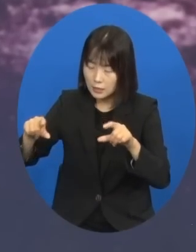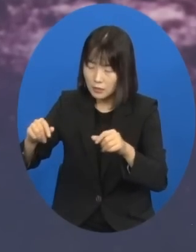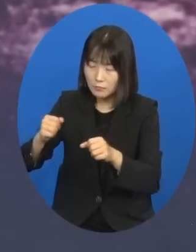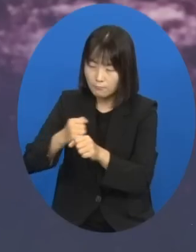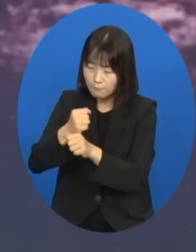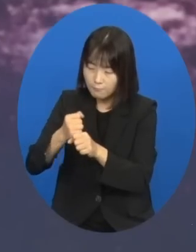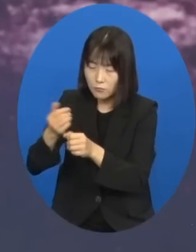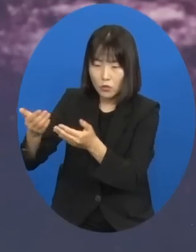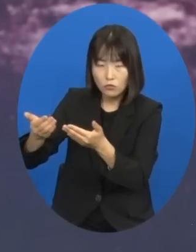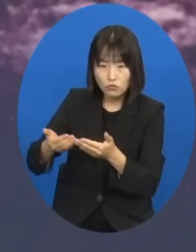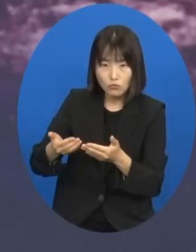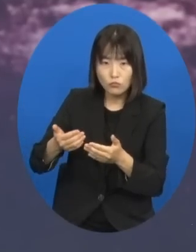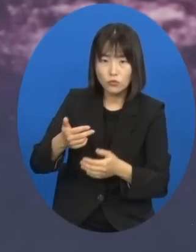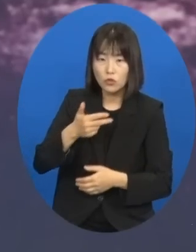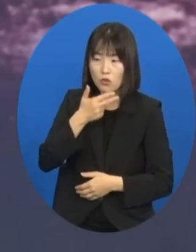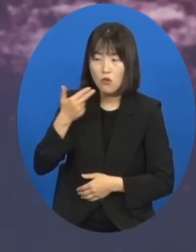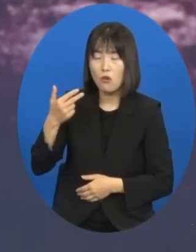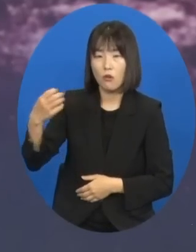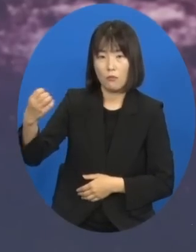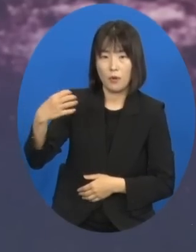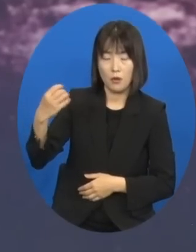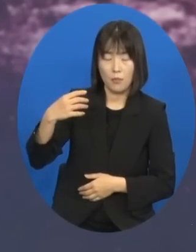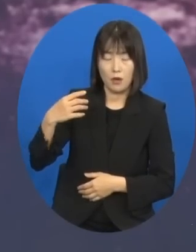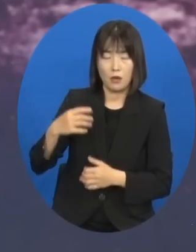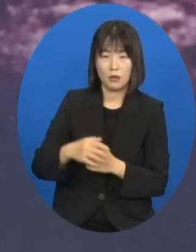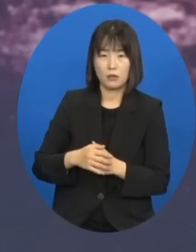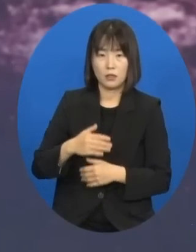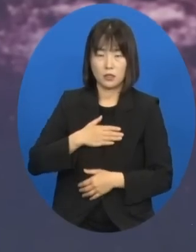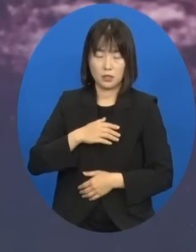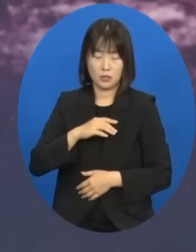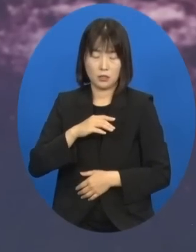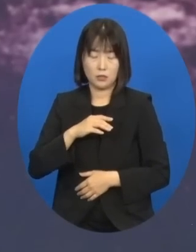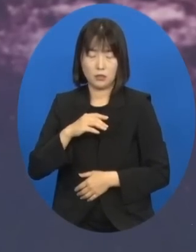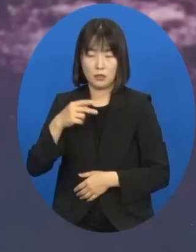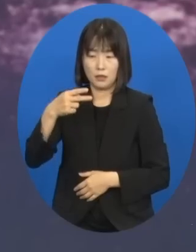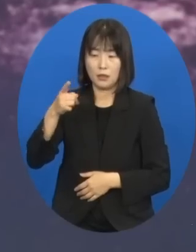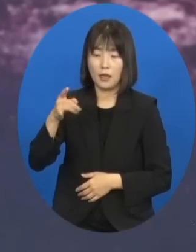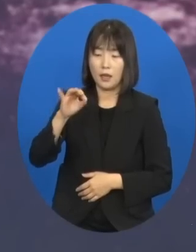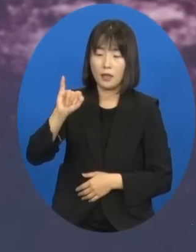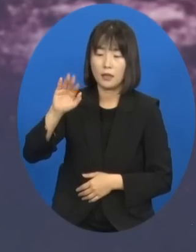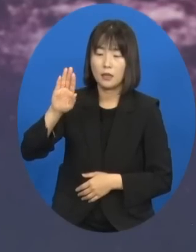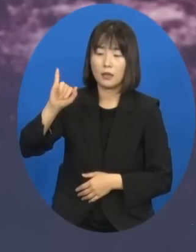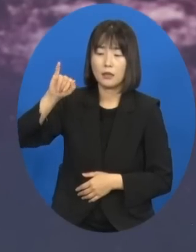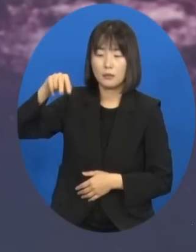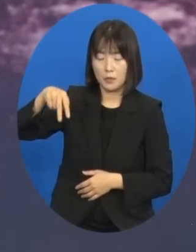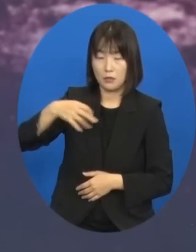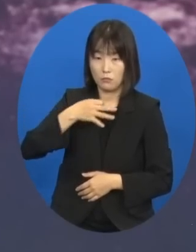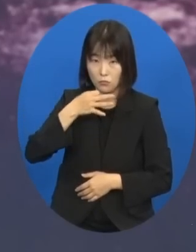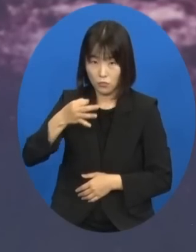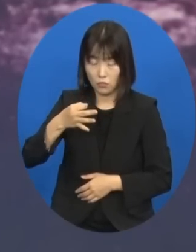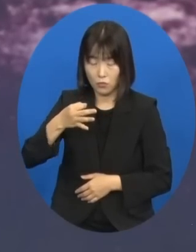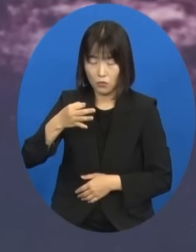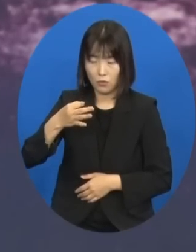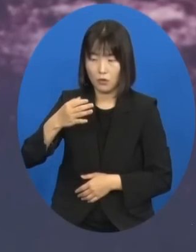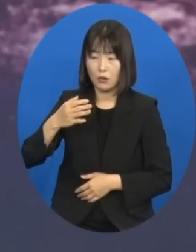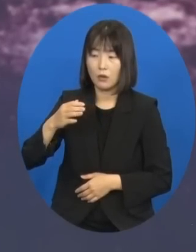이분이 영어로 말씀하신다고 그랬잖아요. 저를 데이빗이라고 불렀습니다. 데이빗, 내가 너를 위해 기도하고 있어.